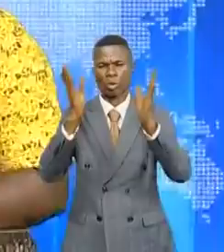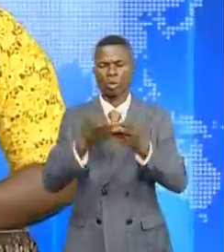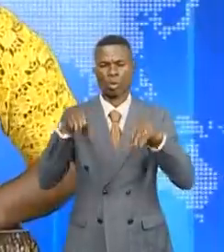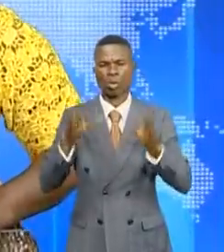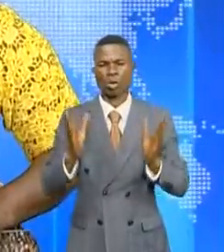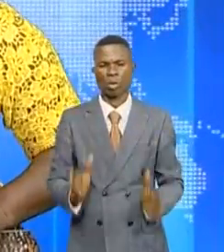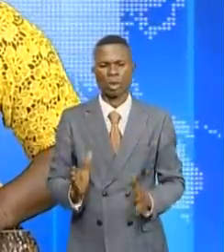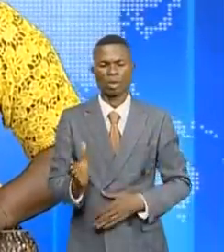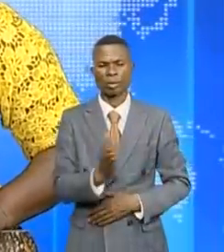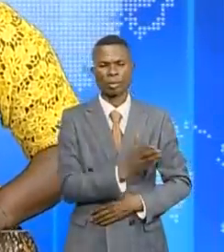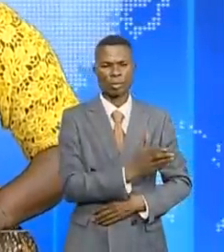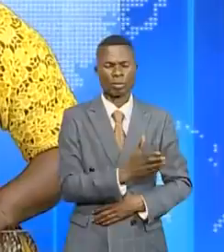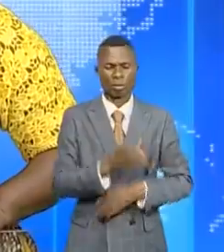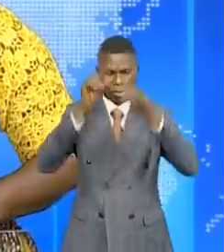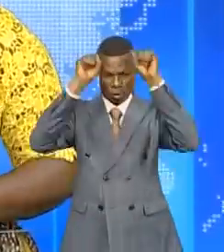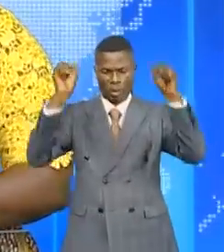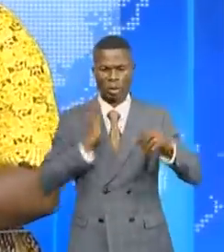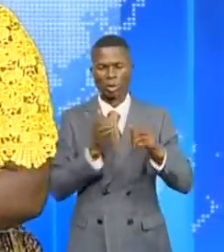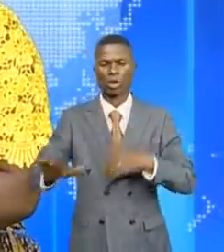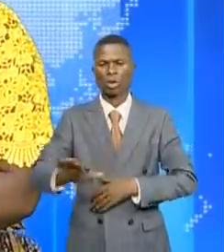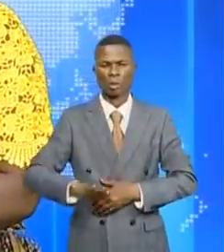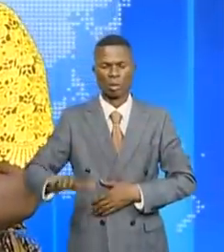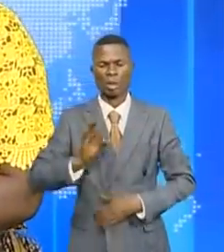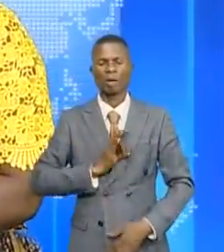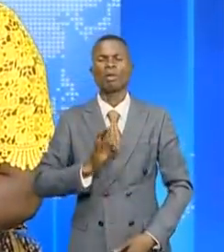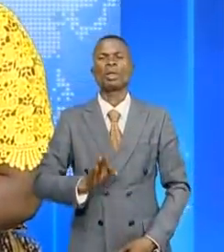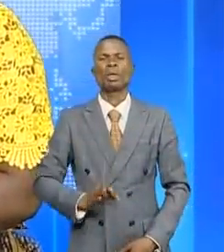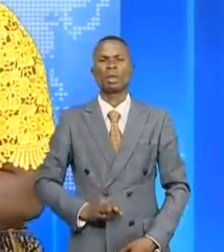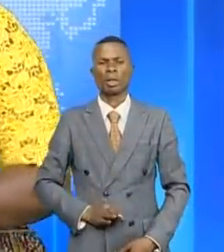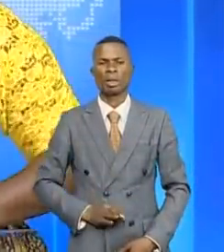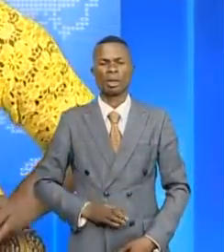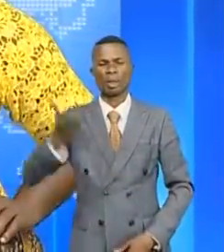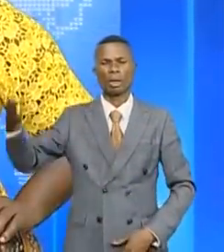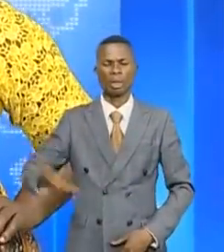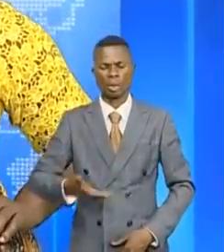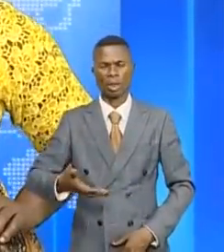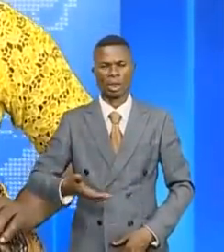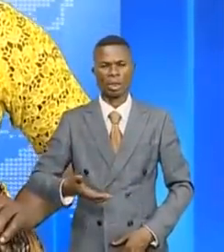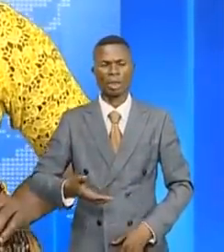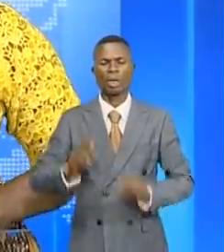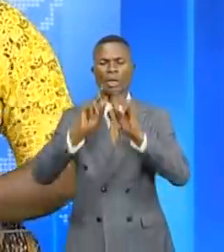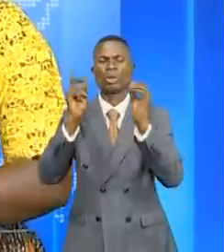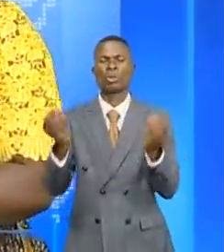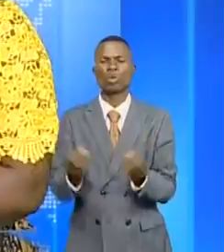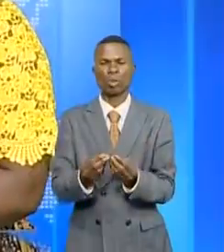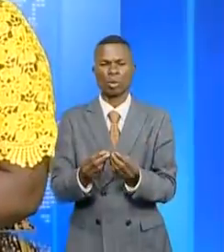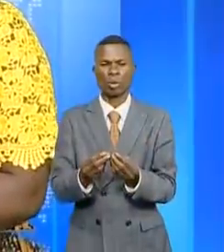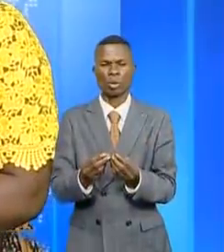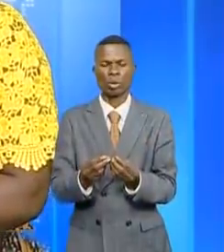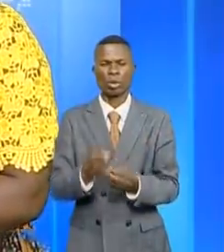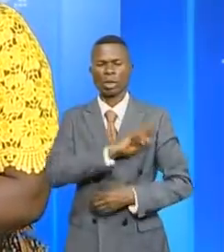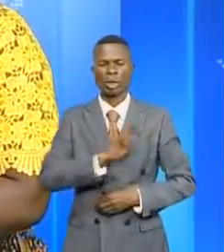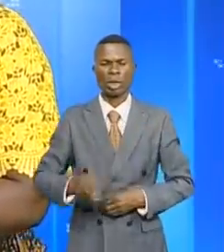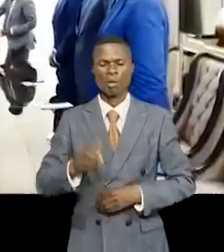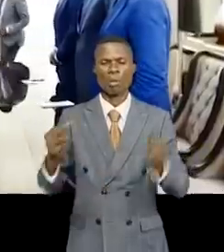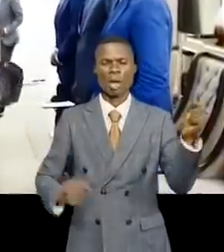congolais. Le président de la République, Félix-Antoine Tshisekedi Tshilombo, a reçu en audience une délégation de la République